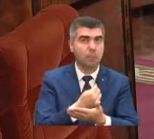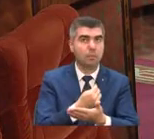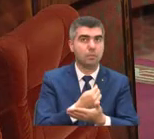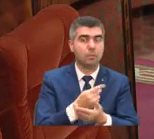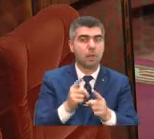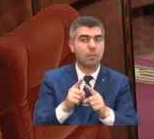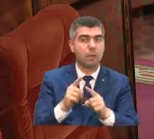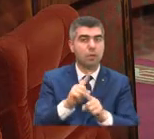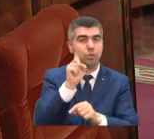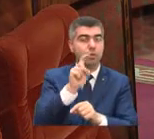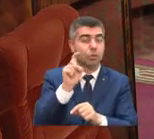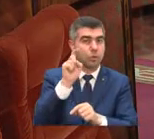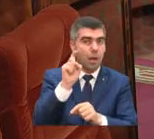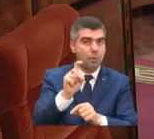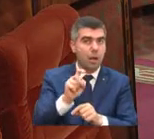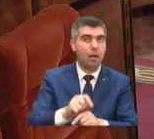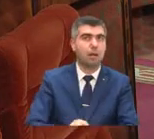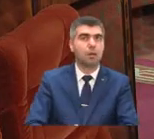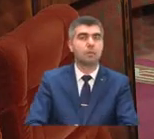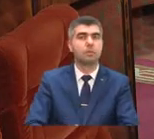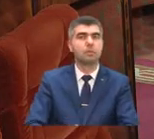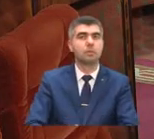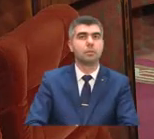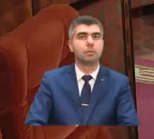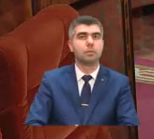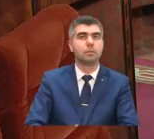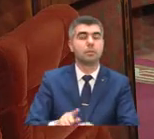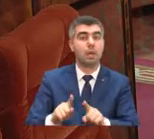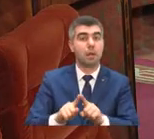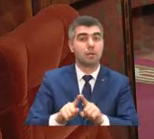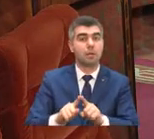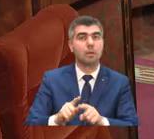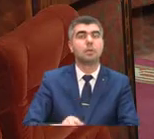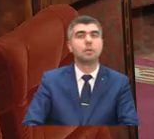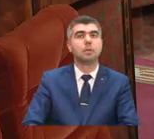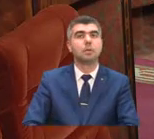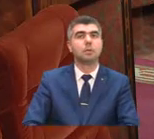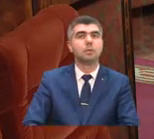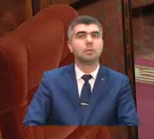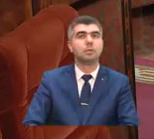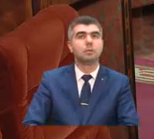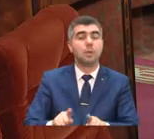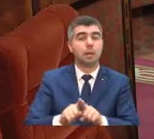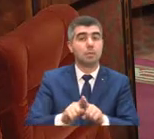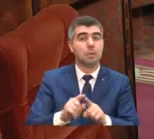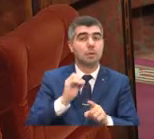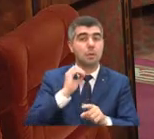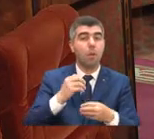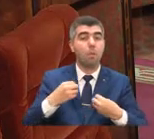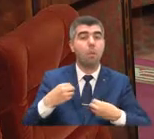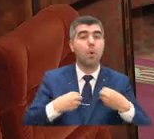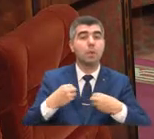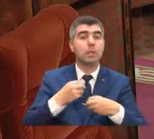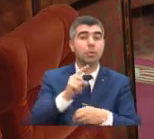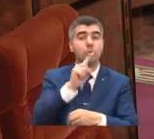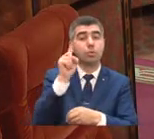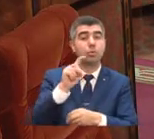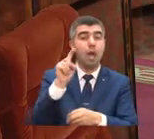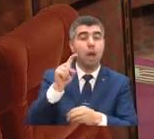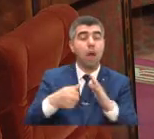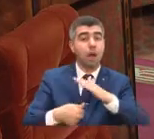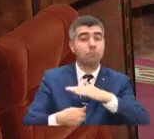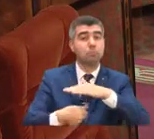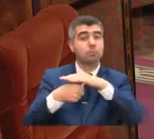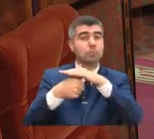للجماعات الترابيه، الفرق ديال الدوله عبر المديريه العامه للجماعات المحليه اللي كتعطي